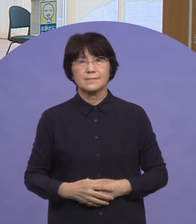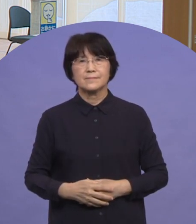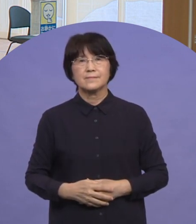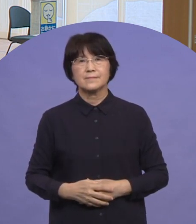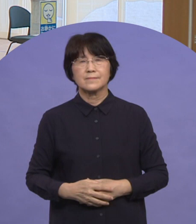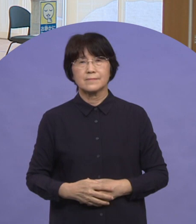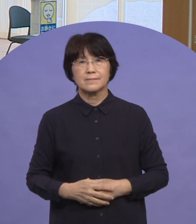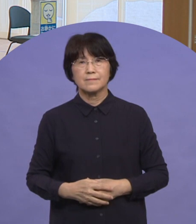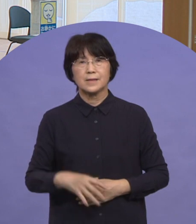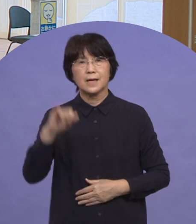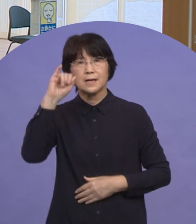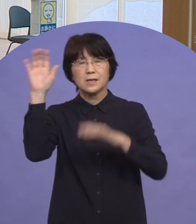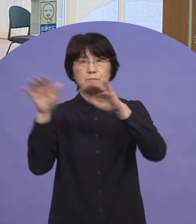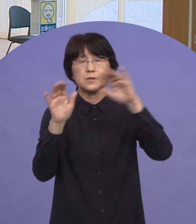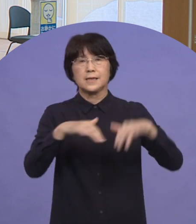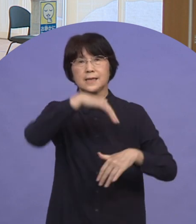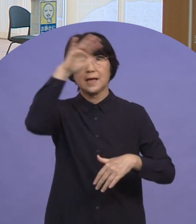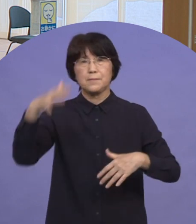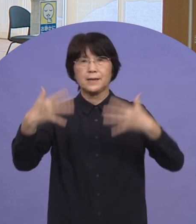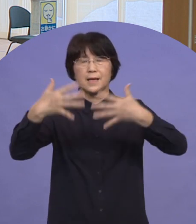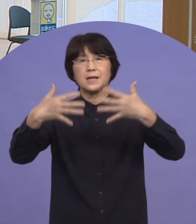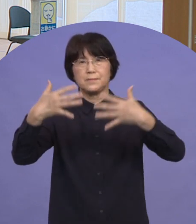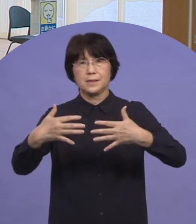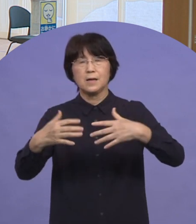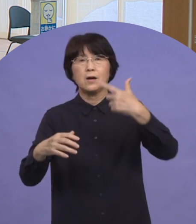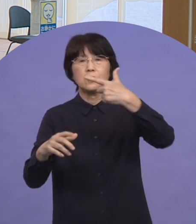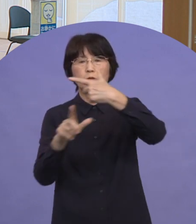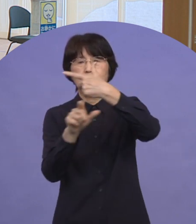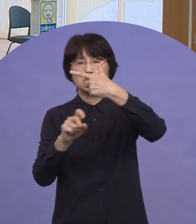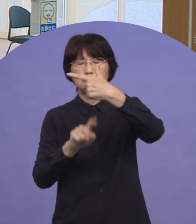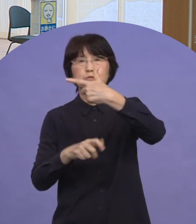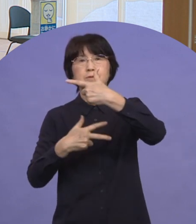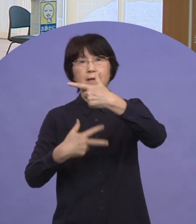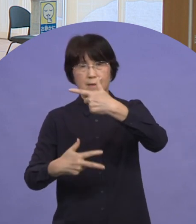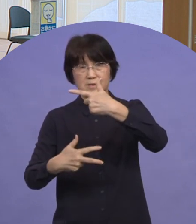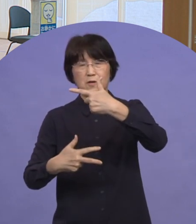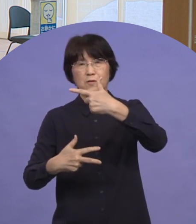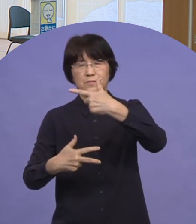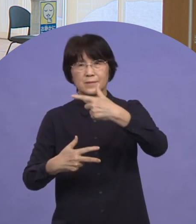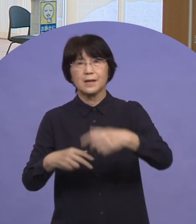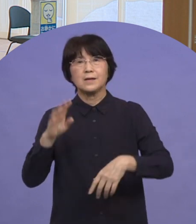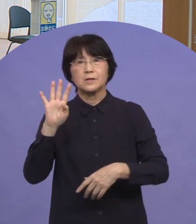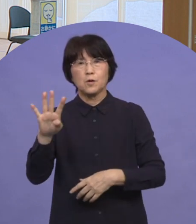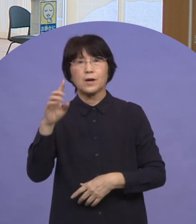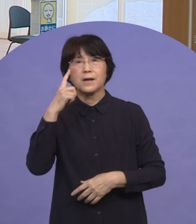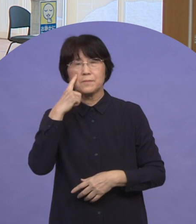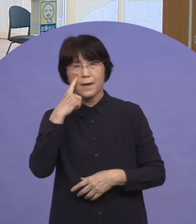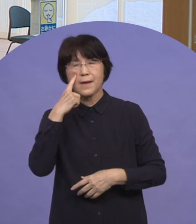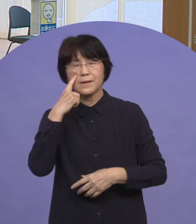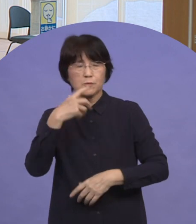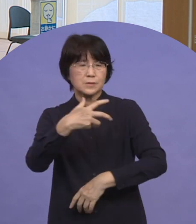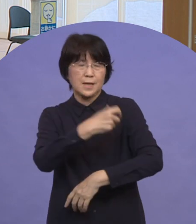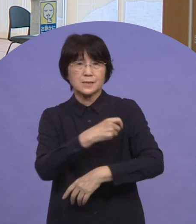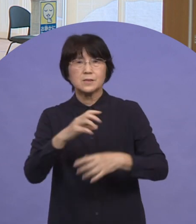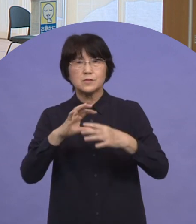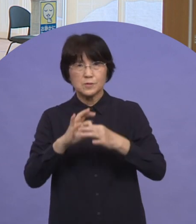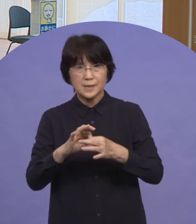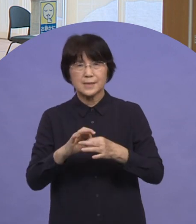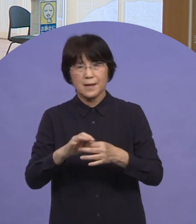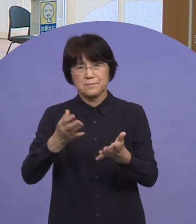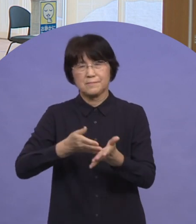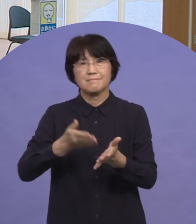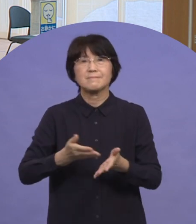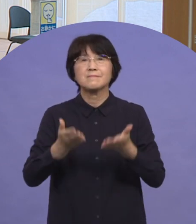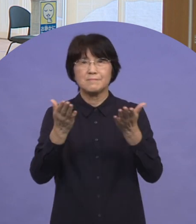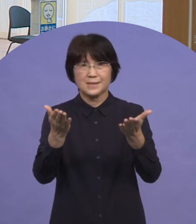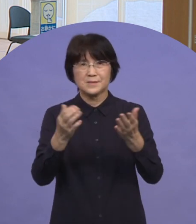また伊吹山テレビ6月17日号にて4回目接種についての番組を放送しますので、こ